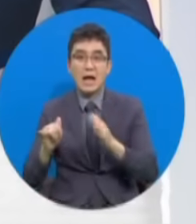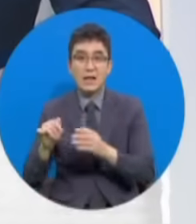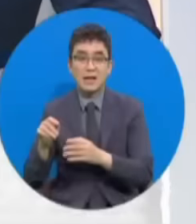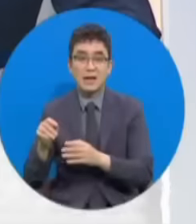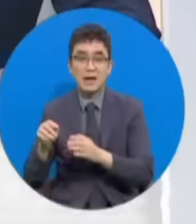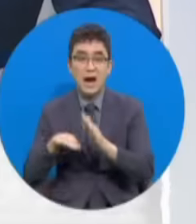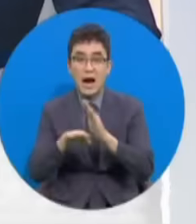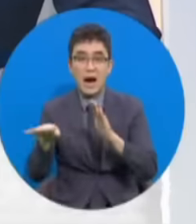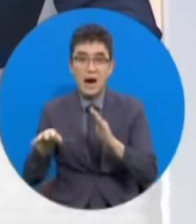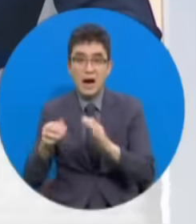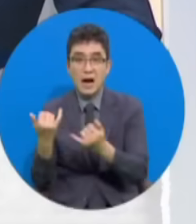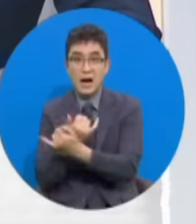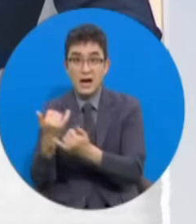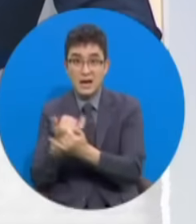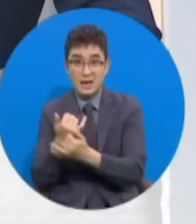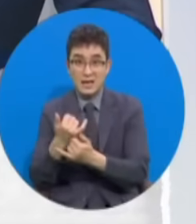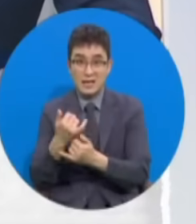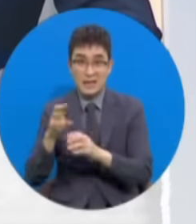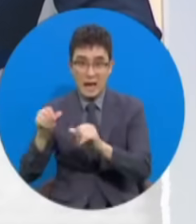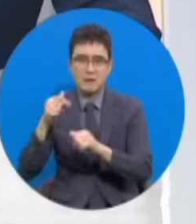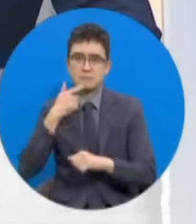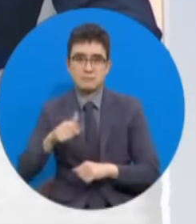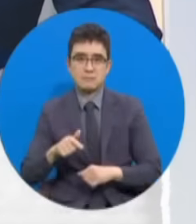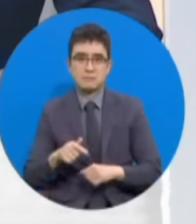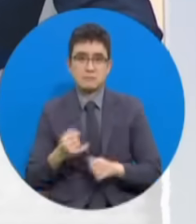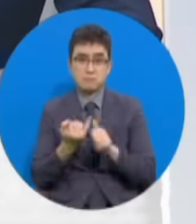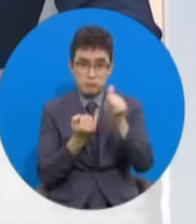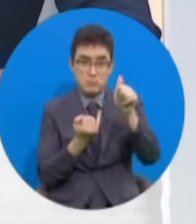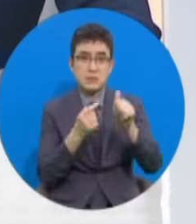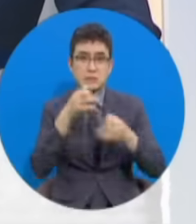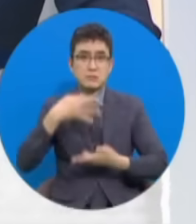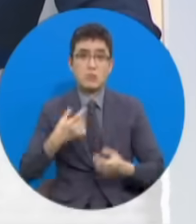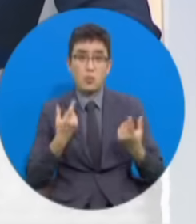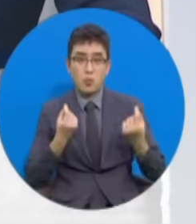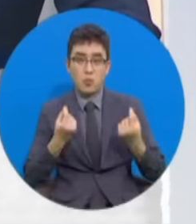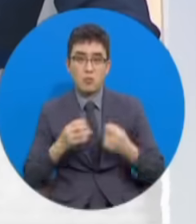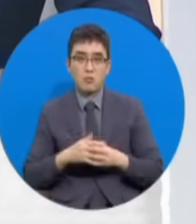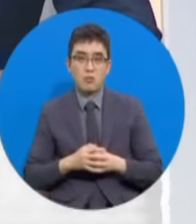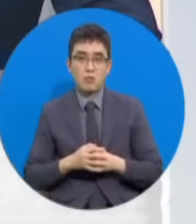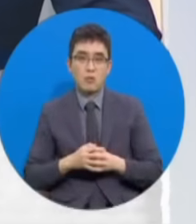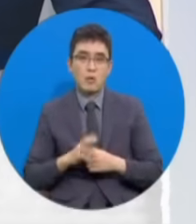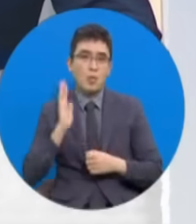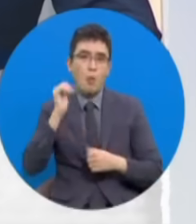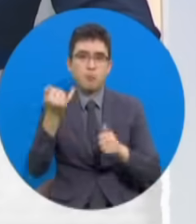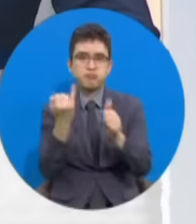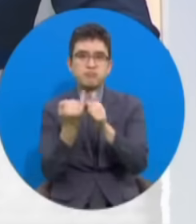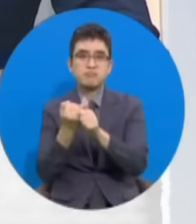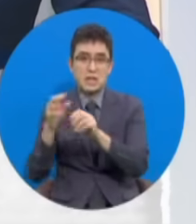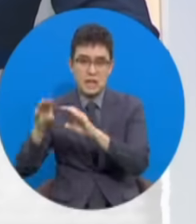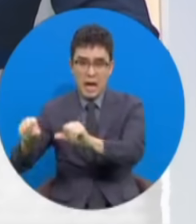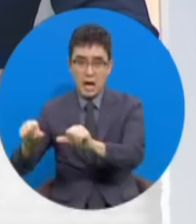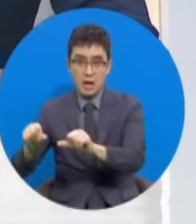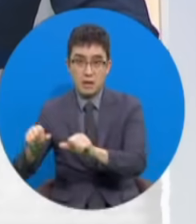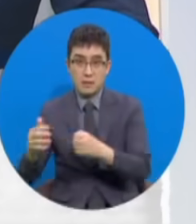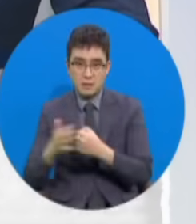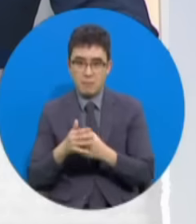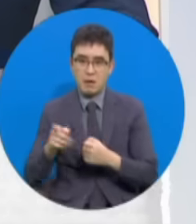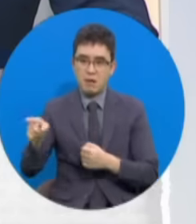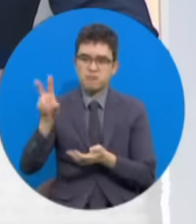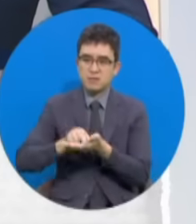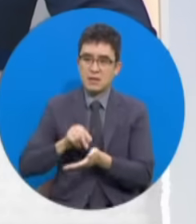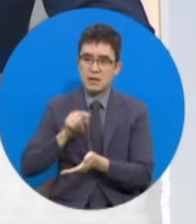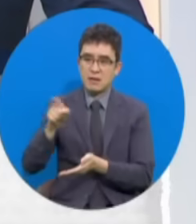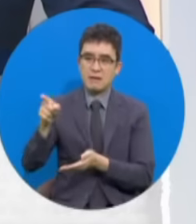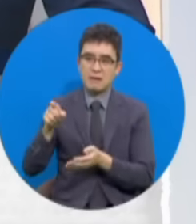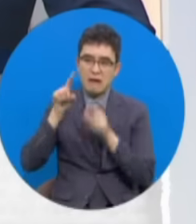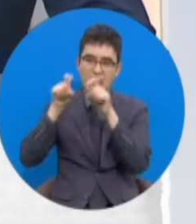재산 대상 아니에요? 이거는 사실 김건희 여사 일가의 땅이라고 주장하지만 윤석열 대통령 부부의 땅인 겁니다. 그러니까 우리가 문제 제기 안 할 수가 없는